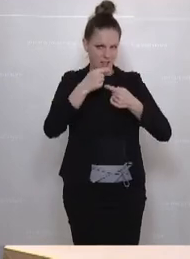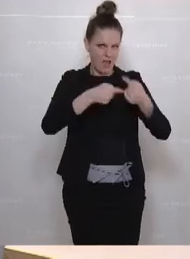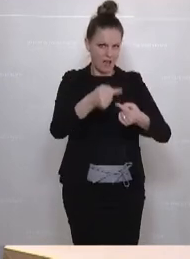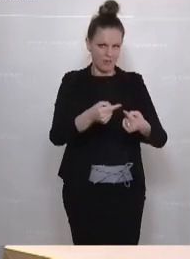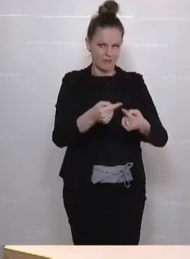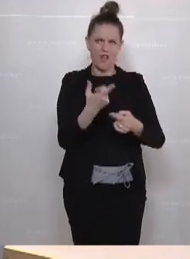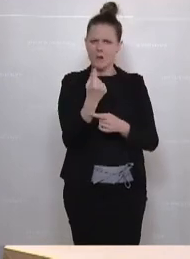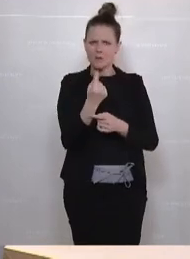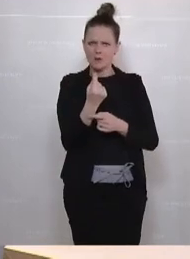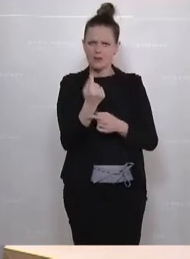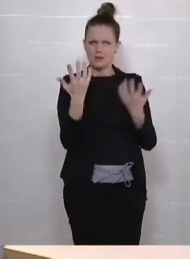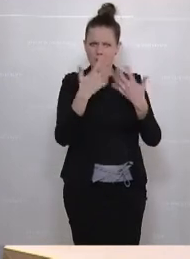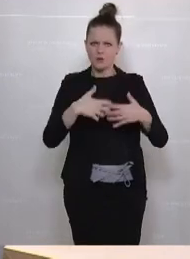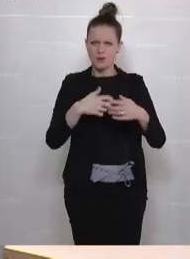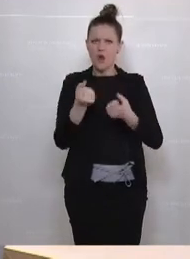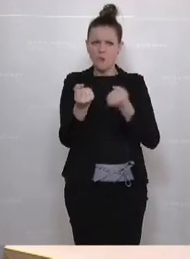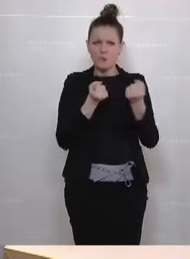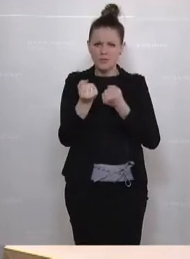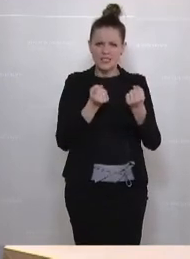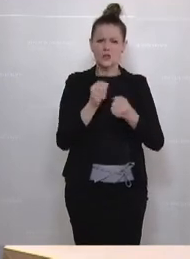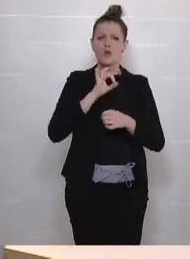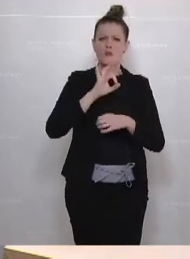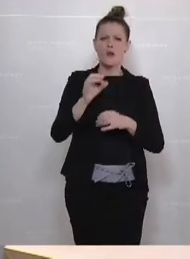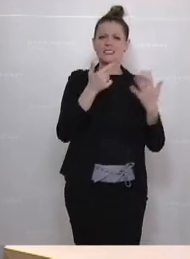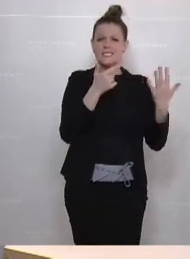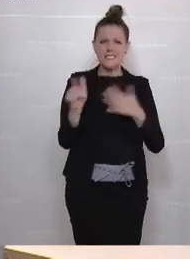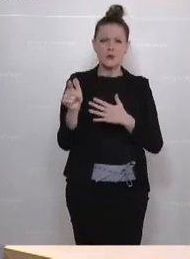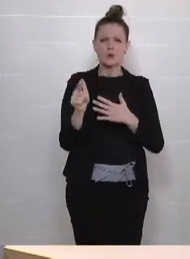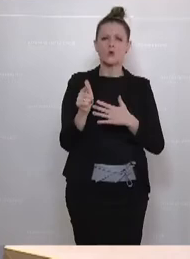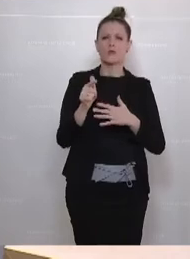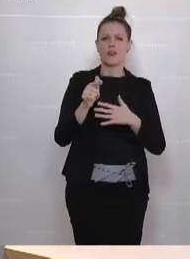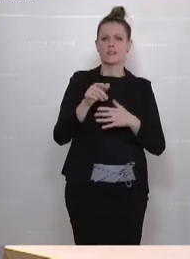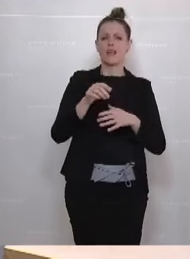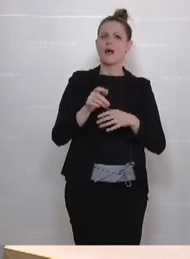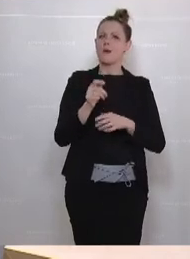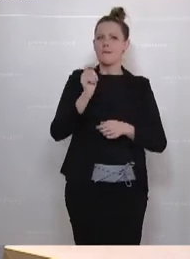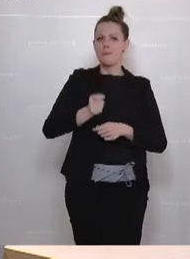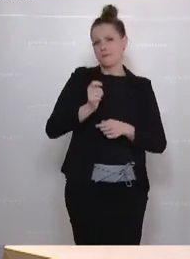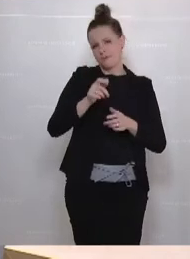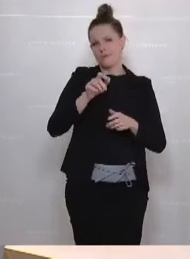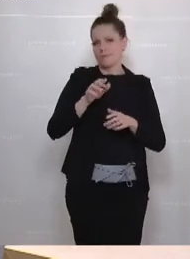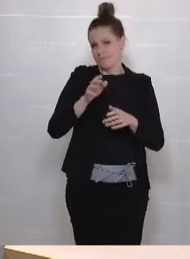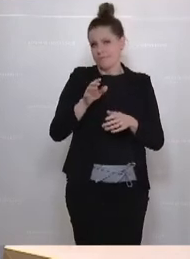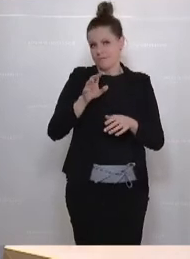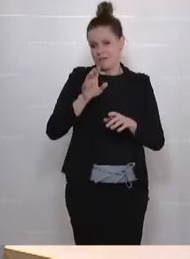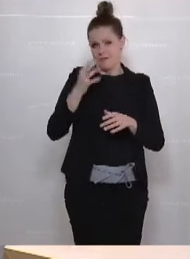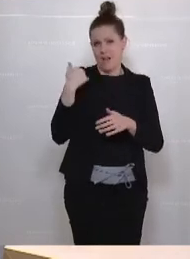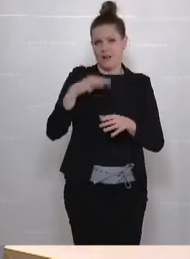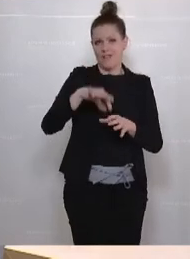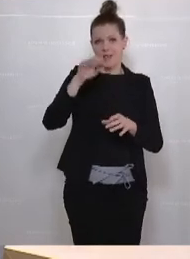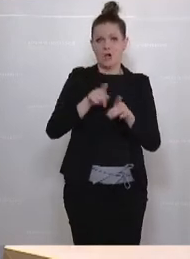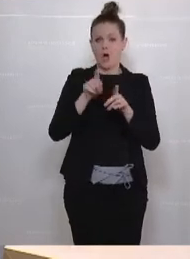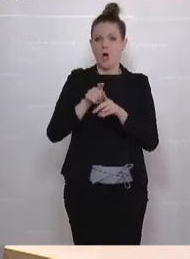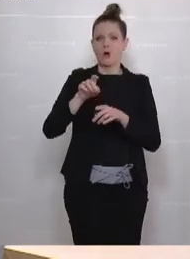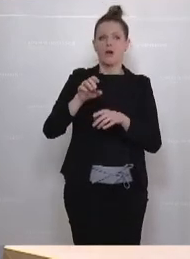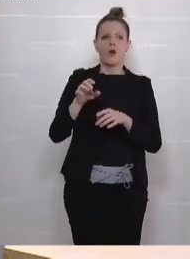hieße quasi ein Politikverbot für 700 gewählte Mandatarinnen und Mandatare. Und by the way, auch ein Urteil des Europäischen